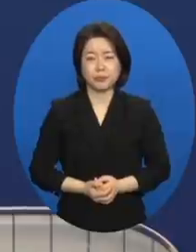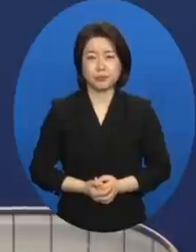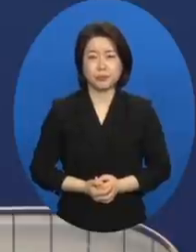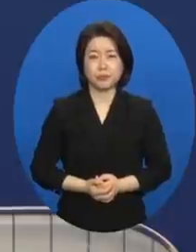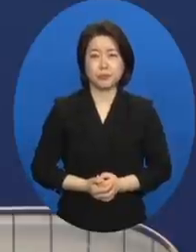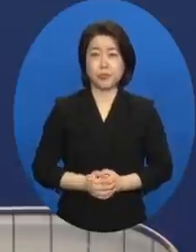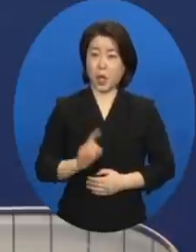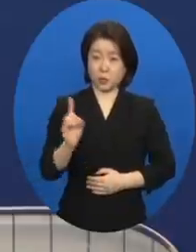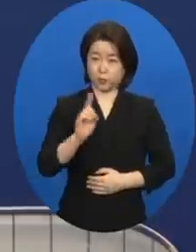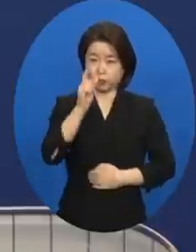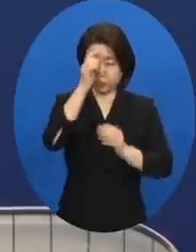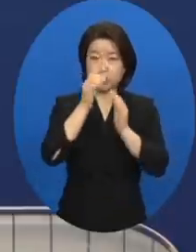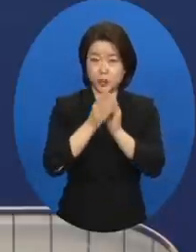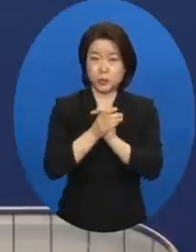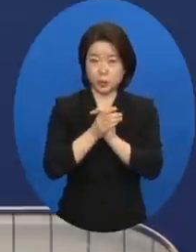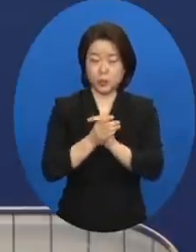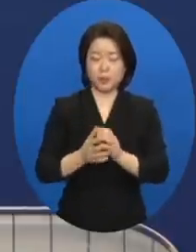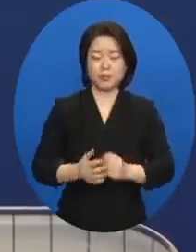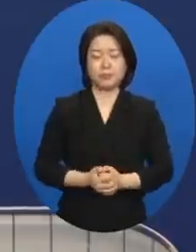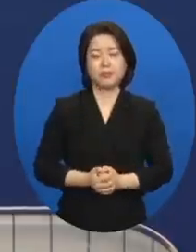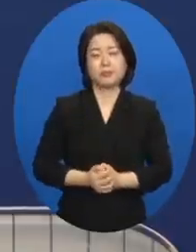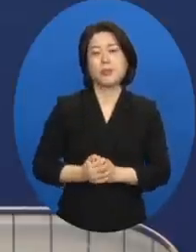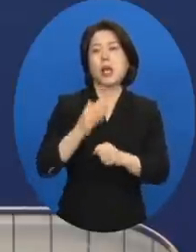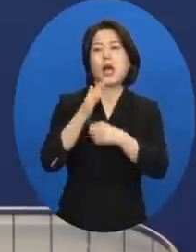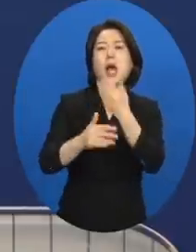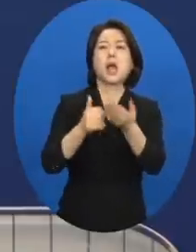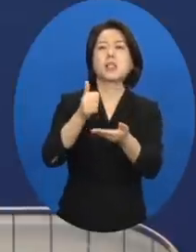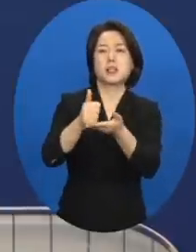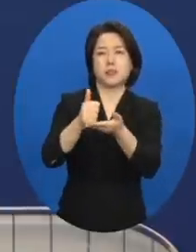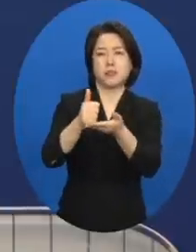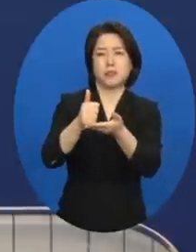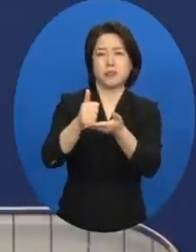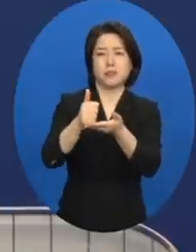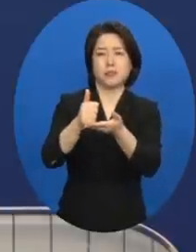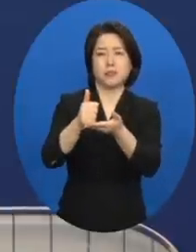어떤 기도야 하면 하나님